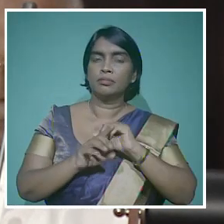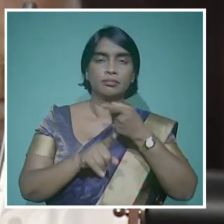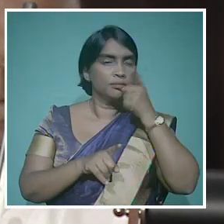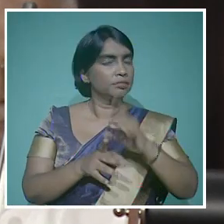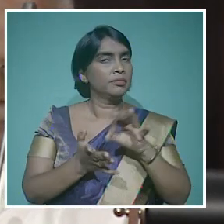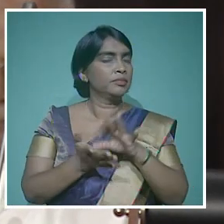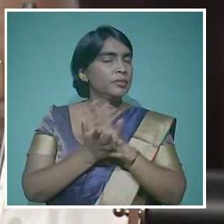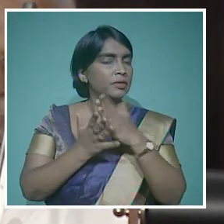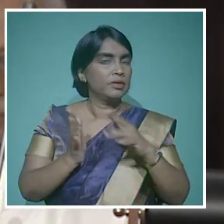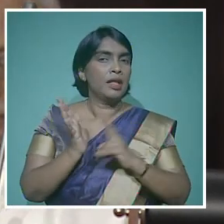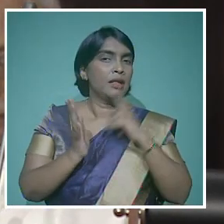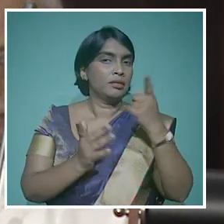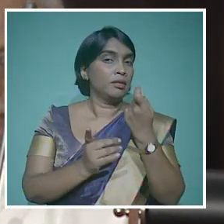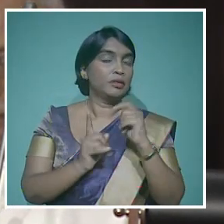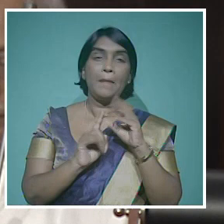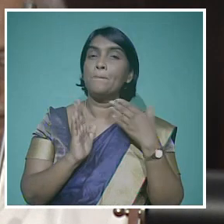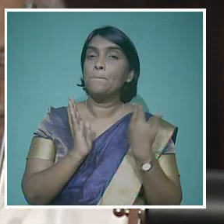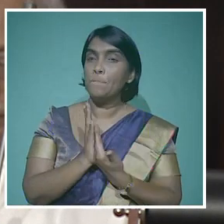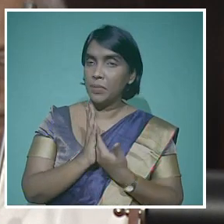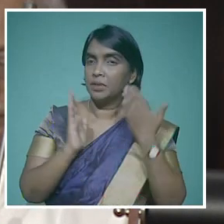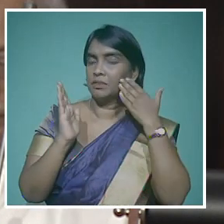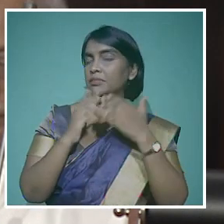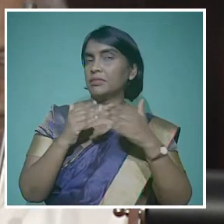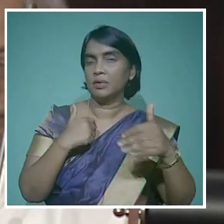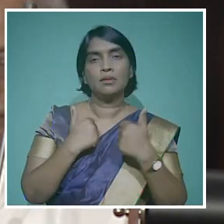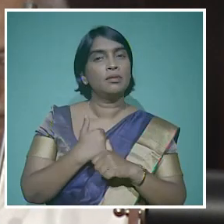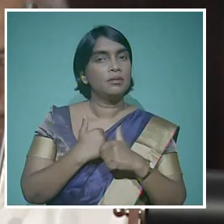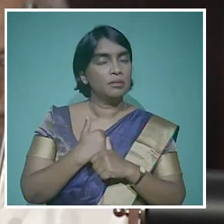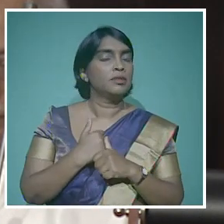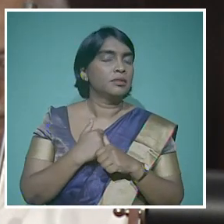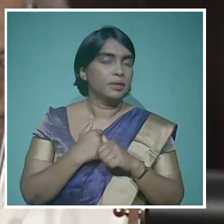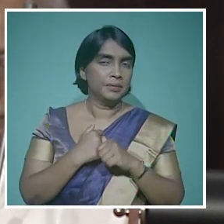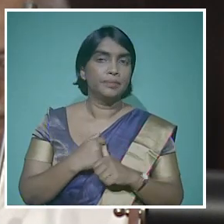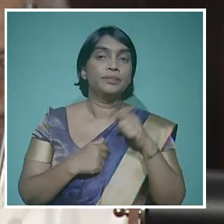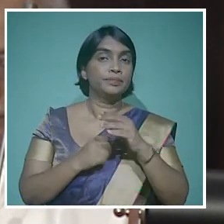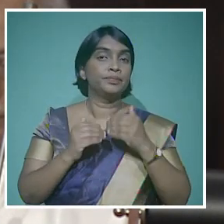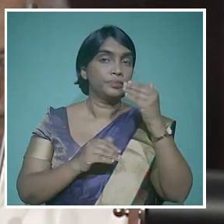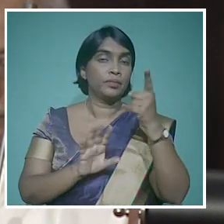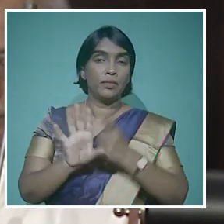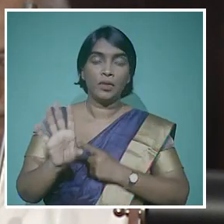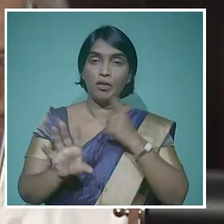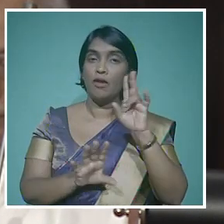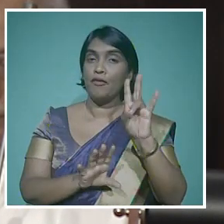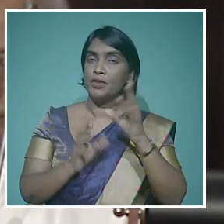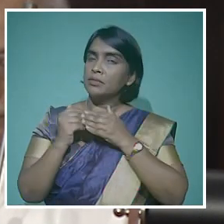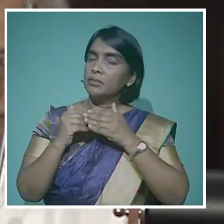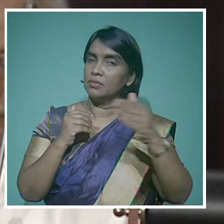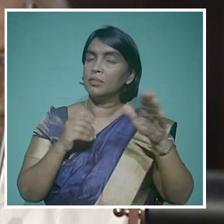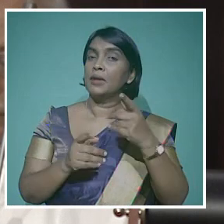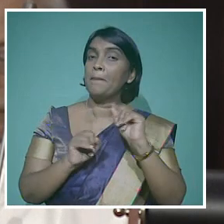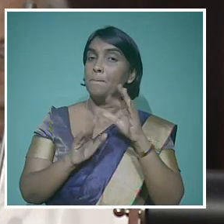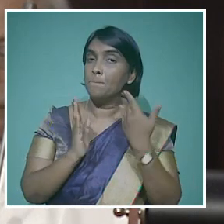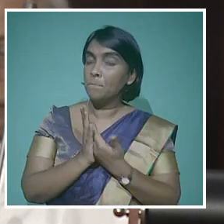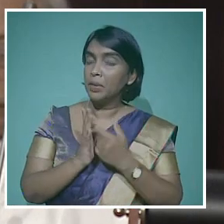පැමිණ ජාතික ආර්ථික ප්‍රතිපත්ති රාමුවක් නිර්මාණය කරගම්මු. ඊළඟ වසර 25 පුරා ඒ